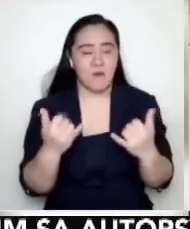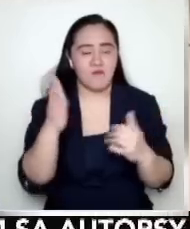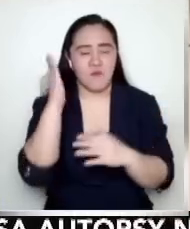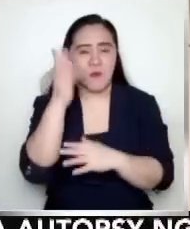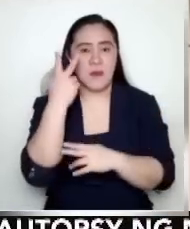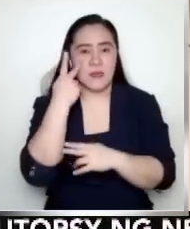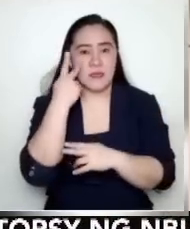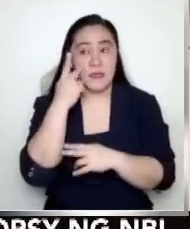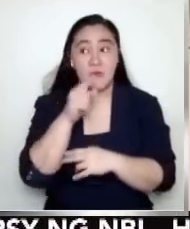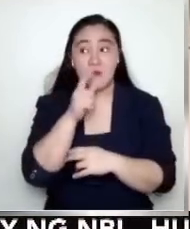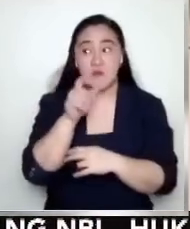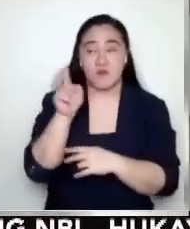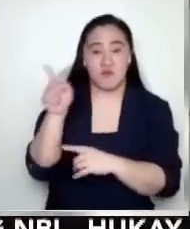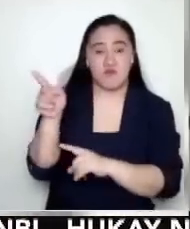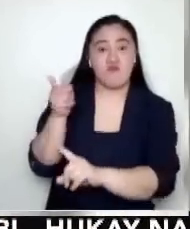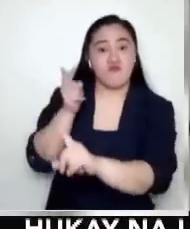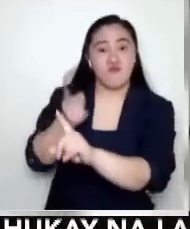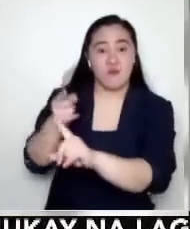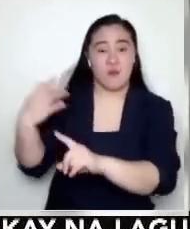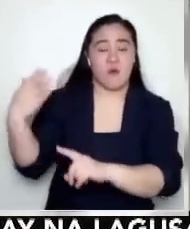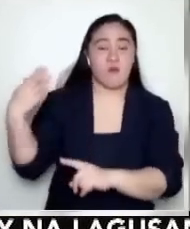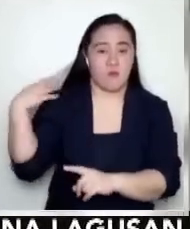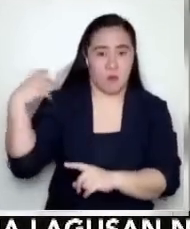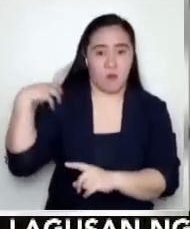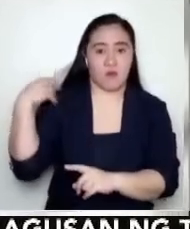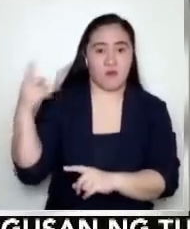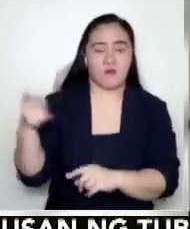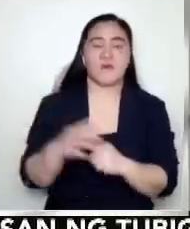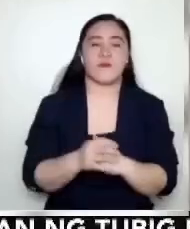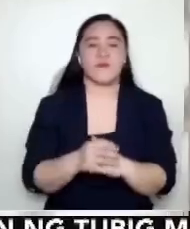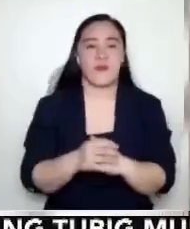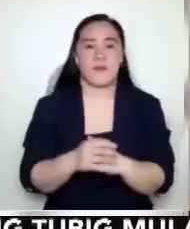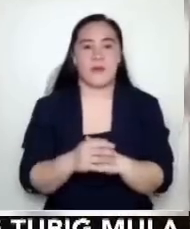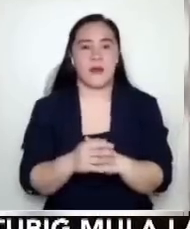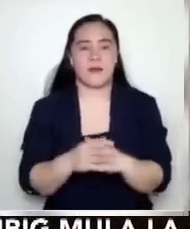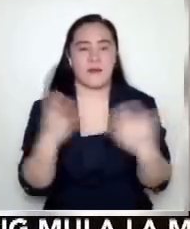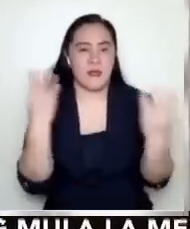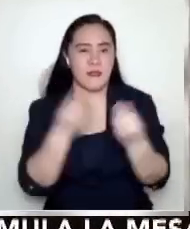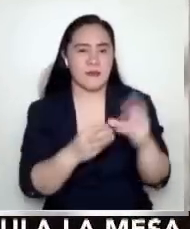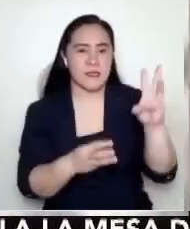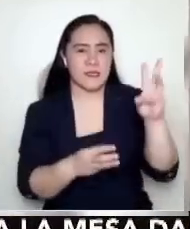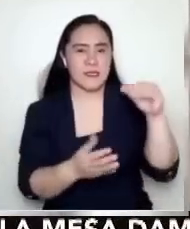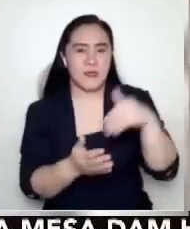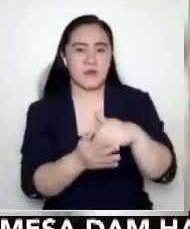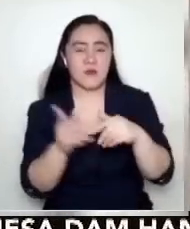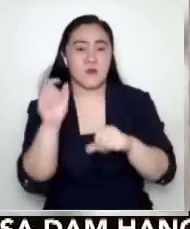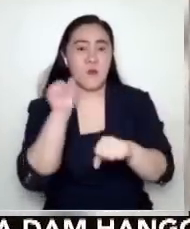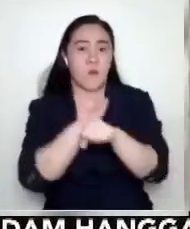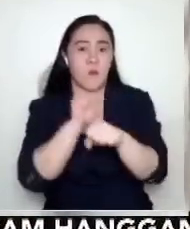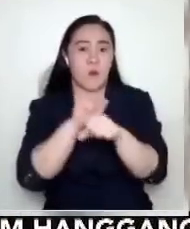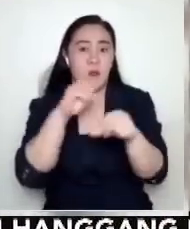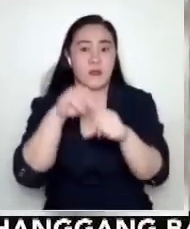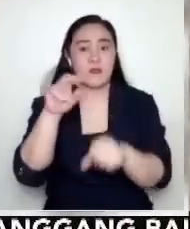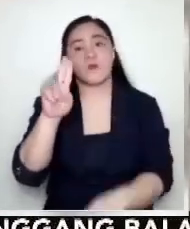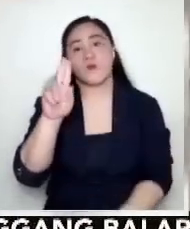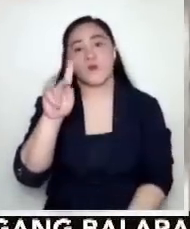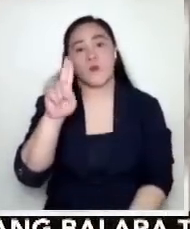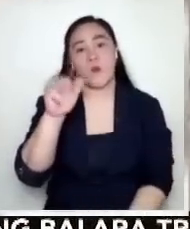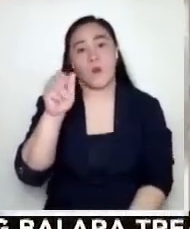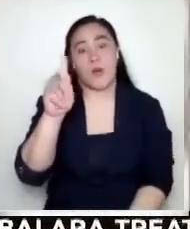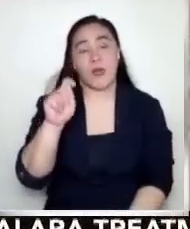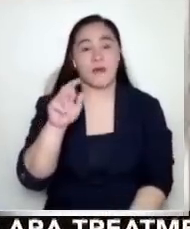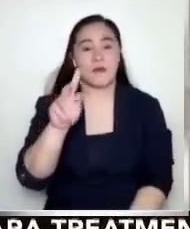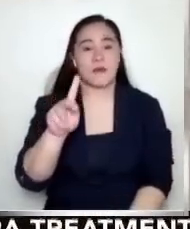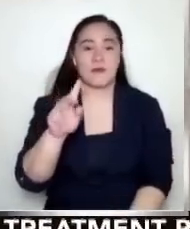Sa datos ng OWA, mahigit 268,000 ang bilang ng Pinoy OFW sa Kuwait at mahigit 7 sa bawat 10 sa